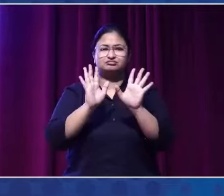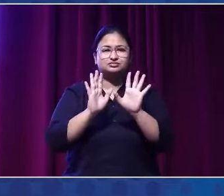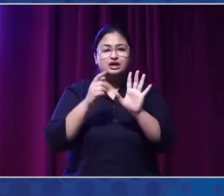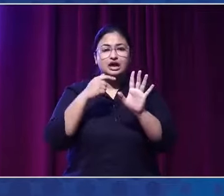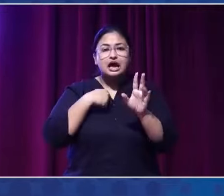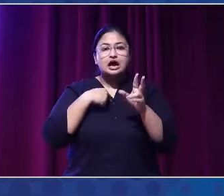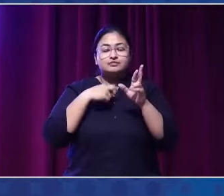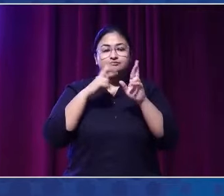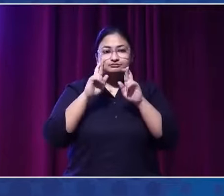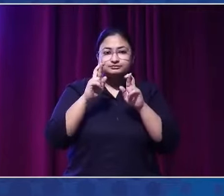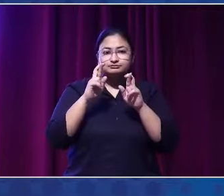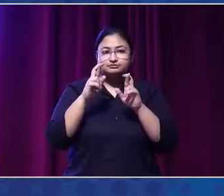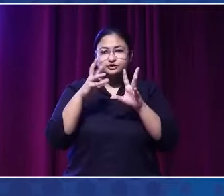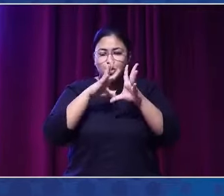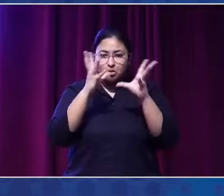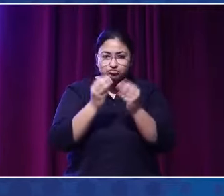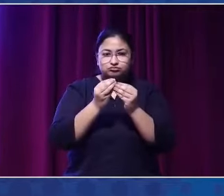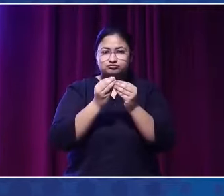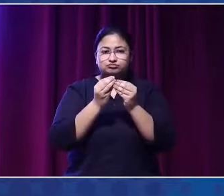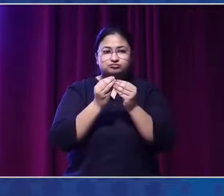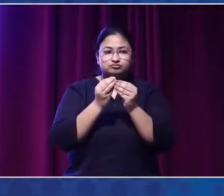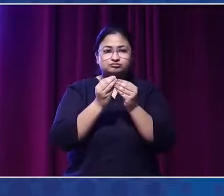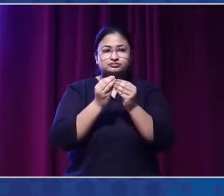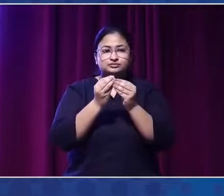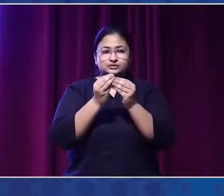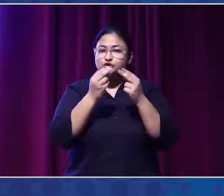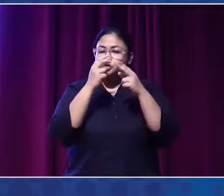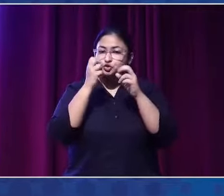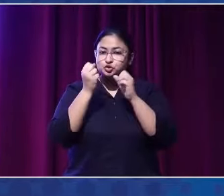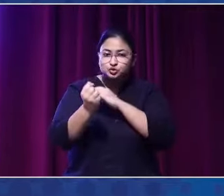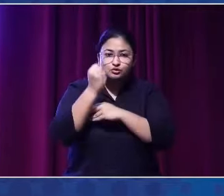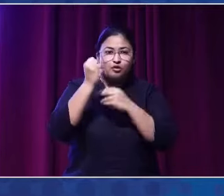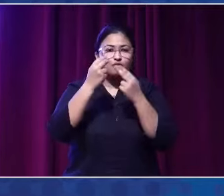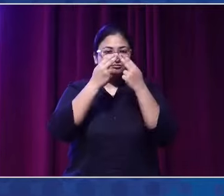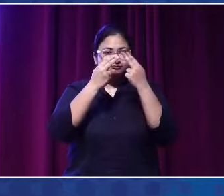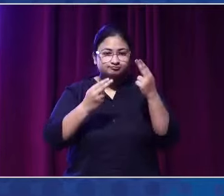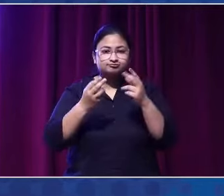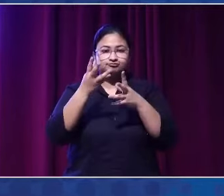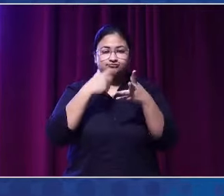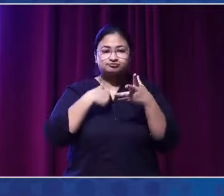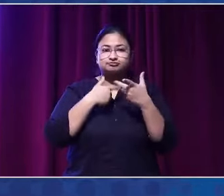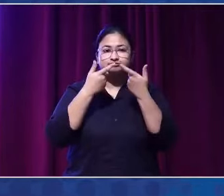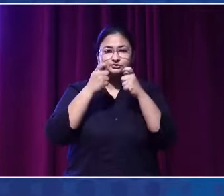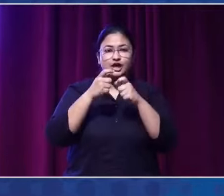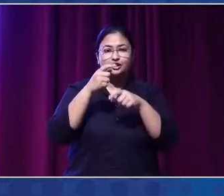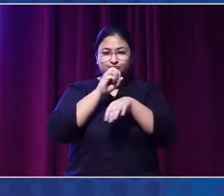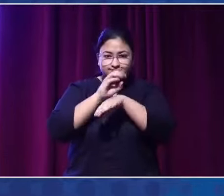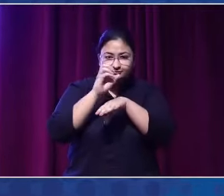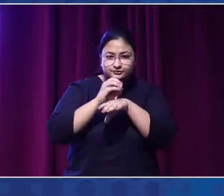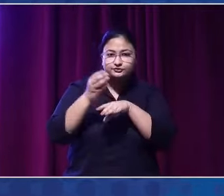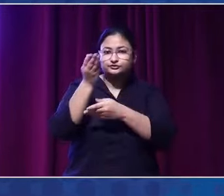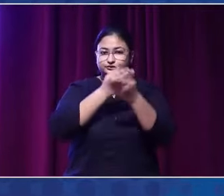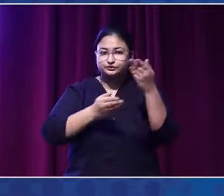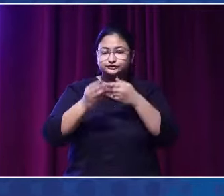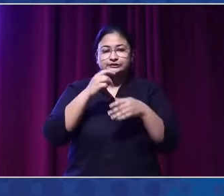गया तो उसको हम इतनी स्ट्रांग नैरेटिव और इतना स्ट्रांग वर्डेड एडवाइजरी दी है. वी